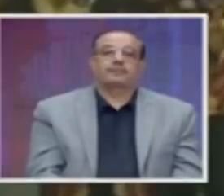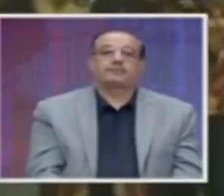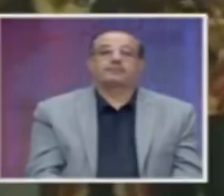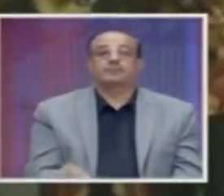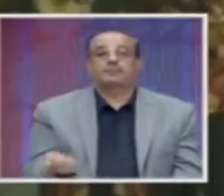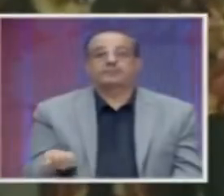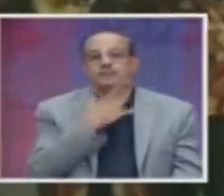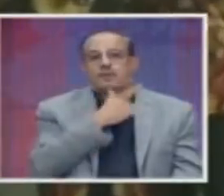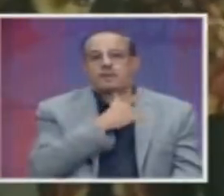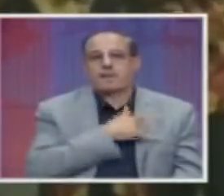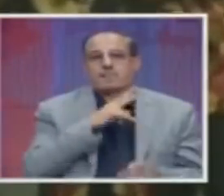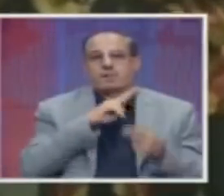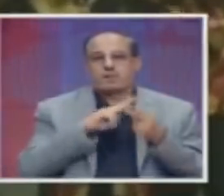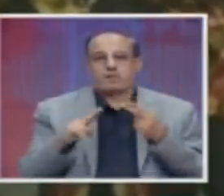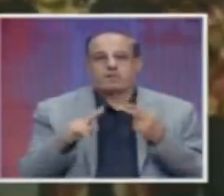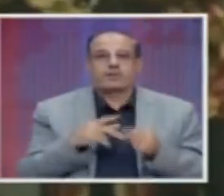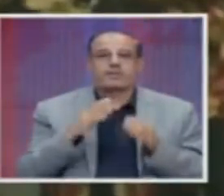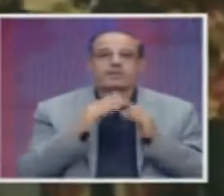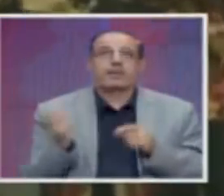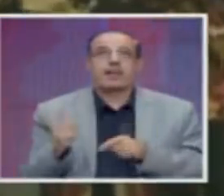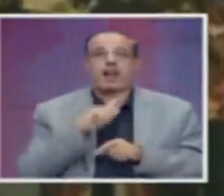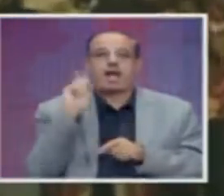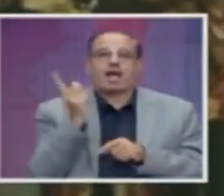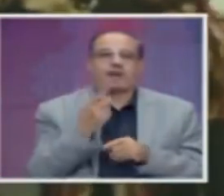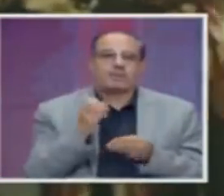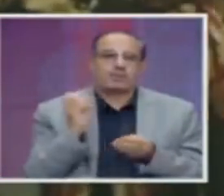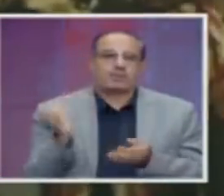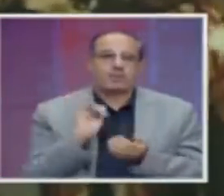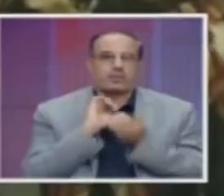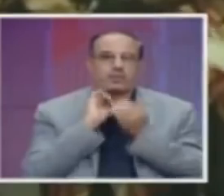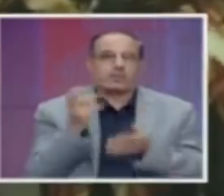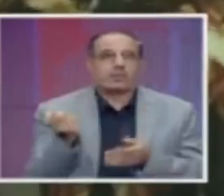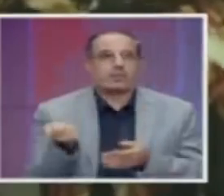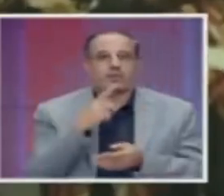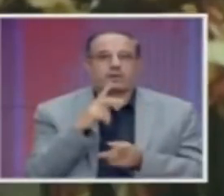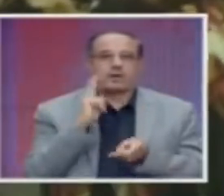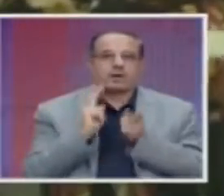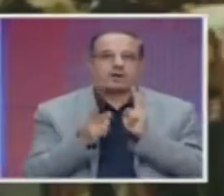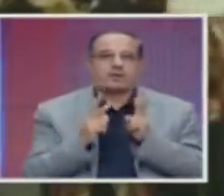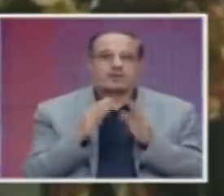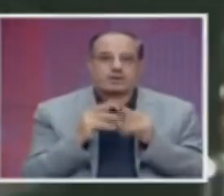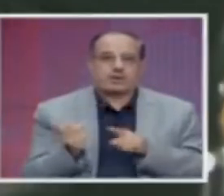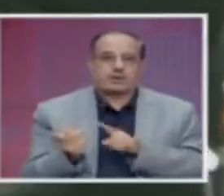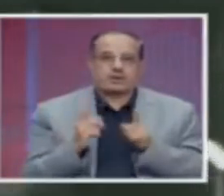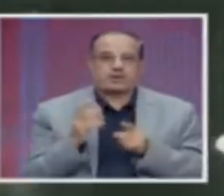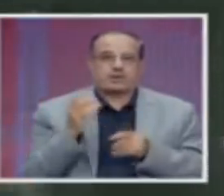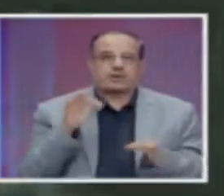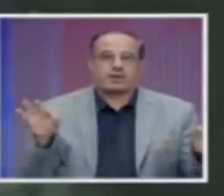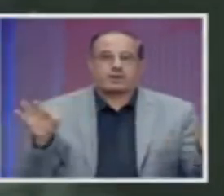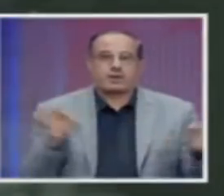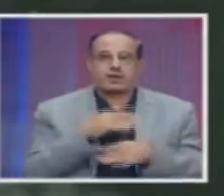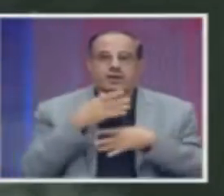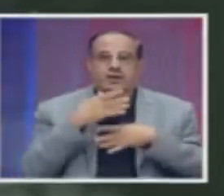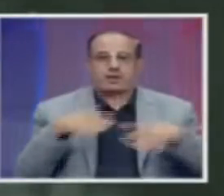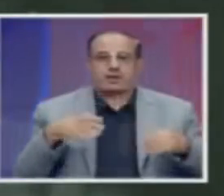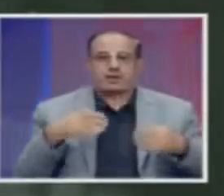رسالة محبة وسلام من مصر للعالم أجمع يرسلها مهرجان سماع من خلال العروض